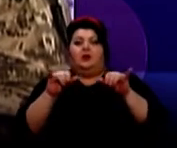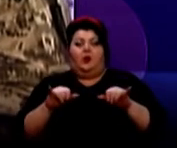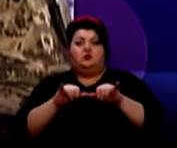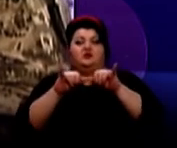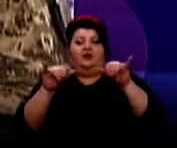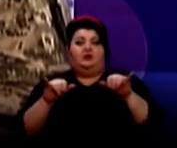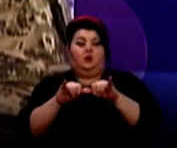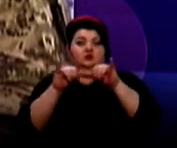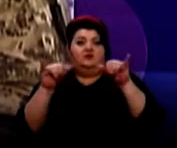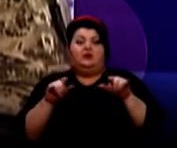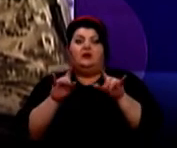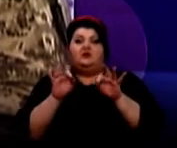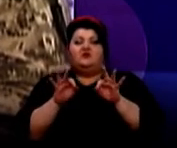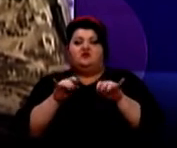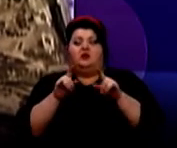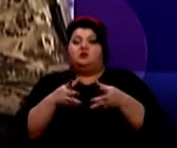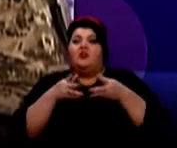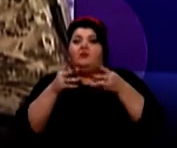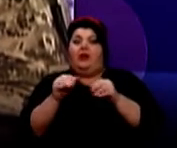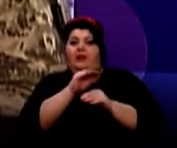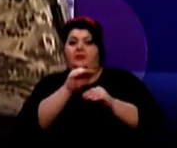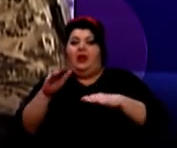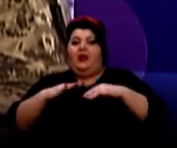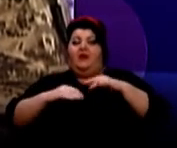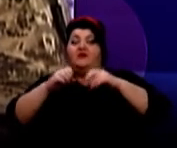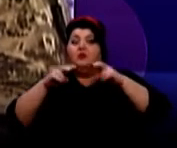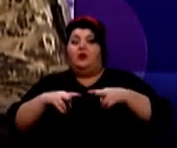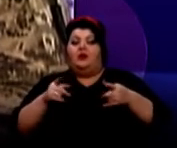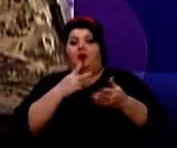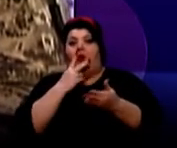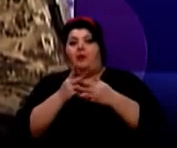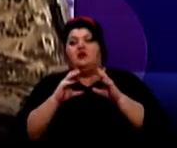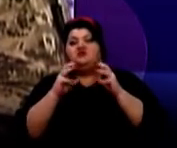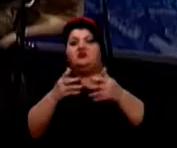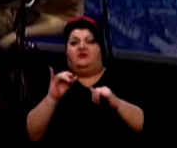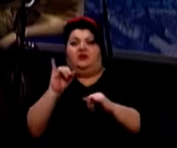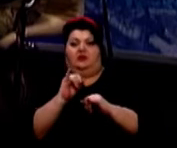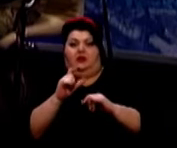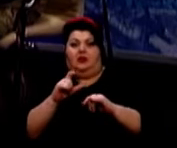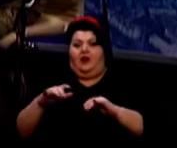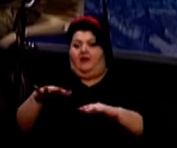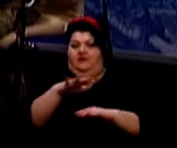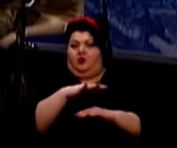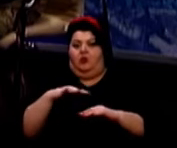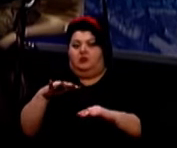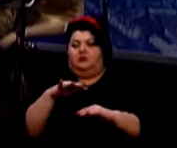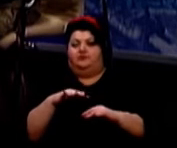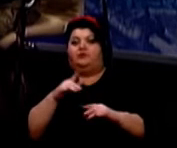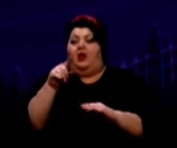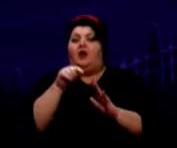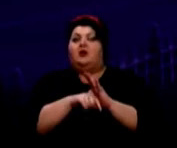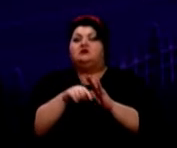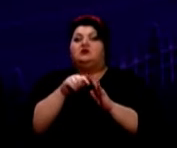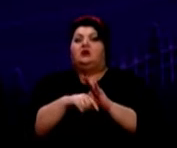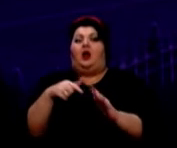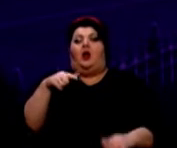нарощувати. І, звичайно, це впливає на рівень професійний, який бачить світ і Європа. Як зазначає